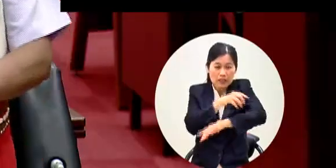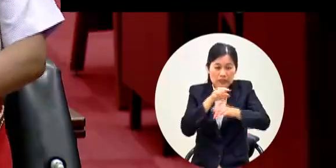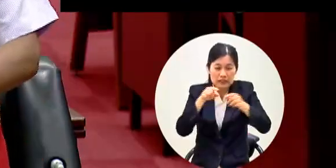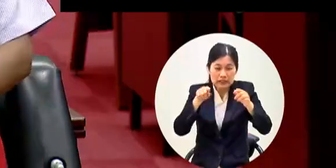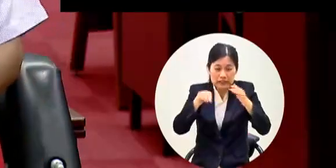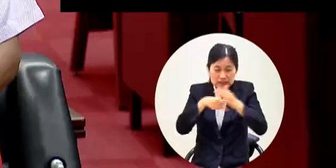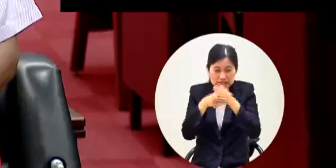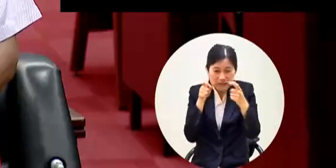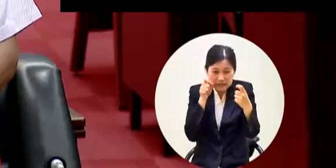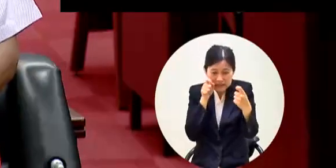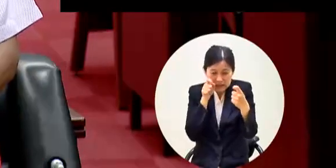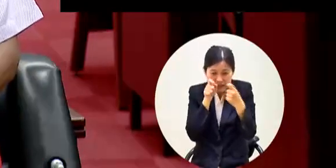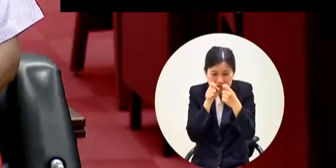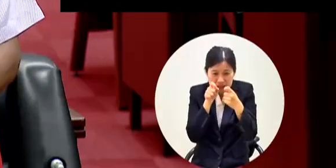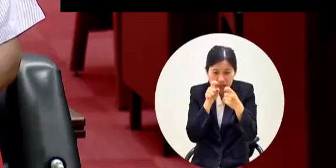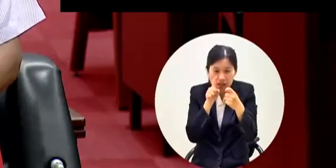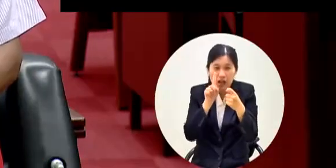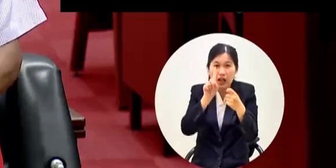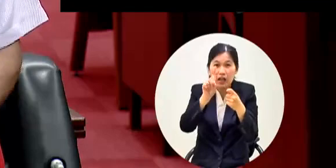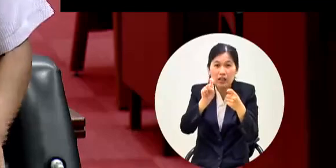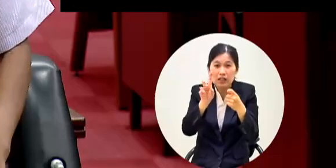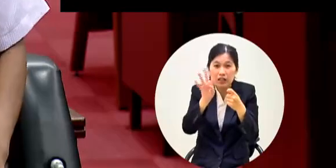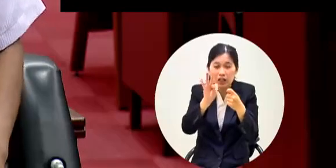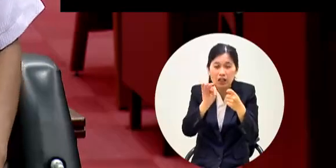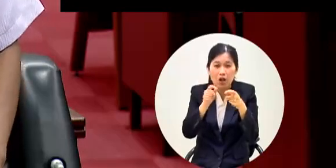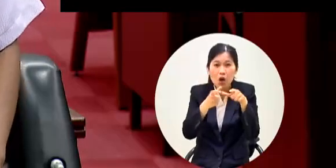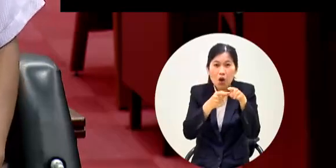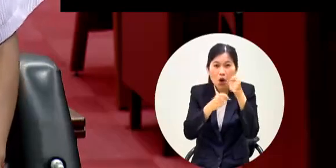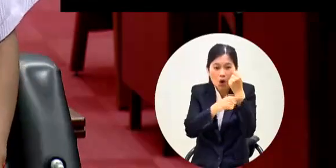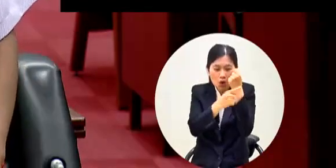青苔就好了，我就邀你住在那个部落，